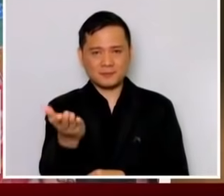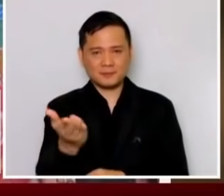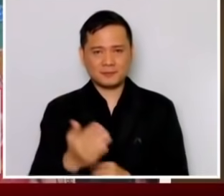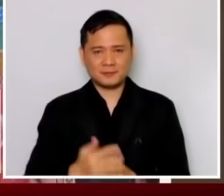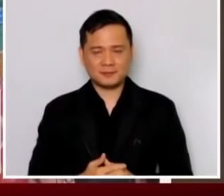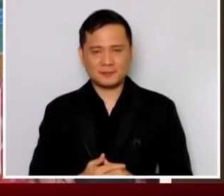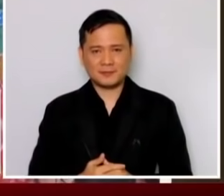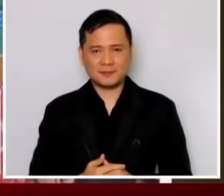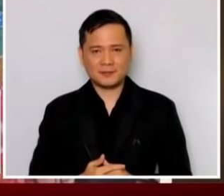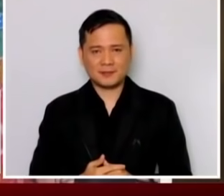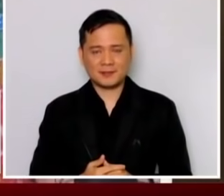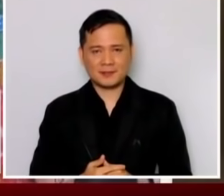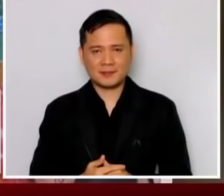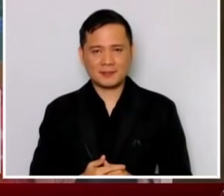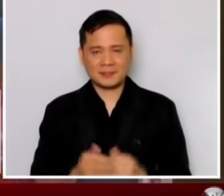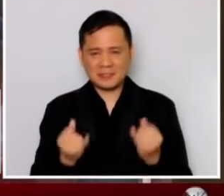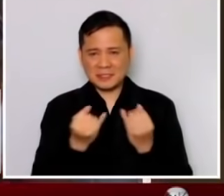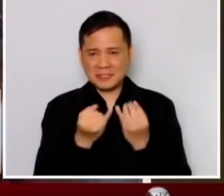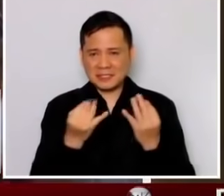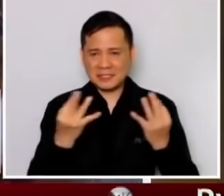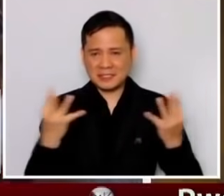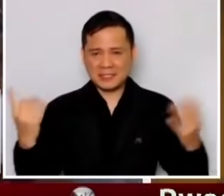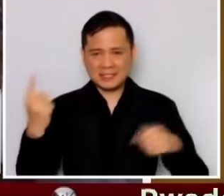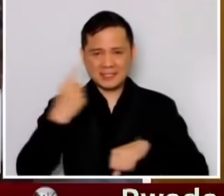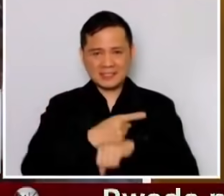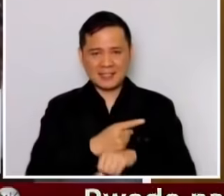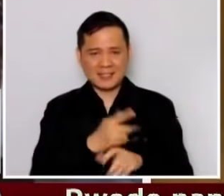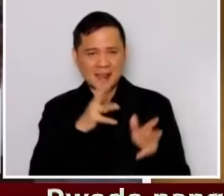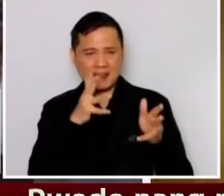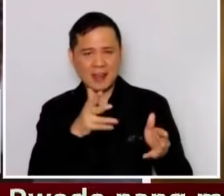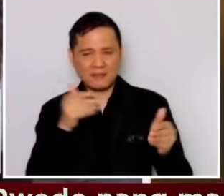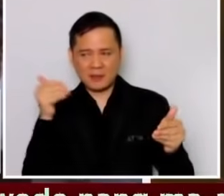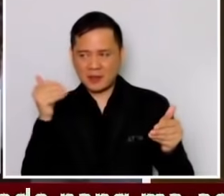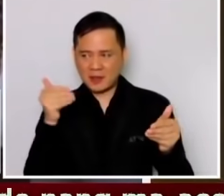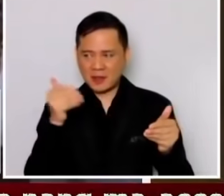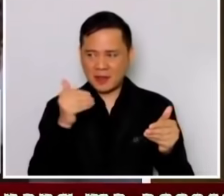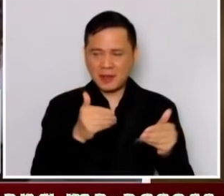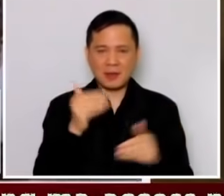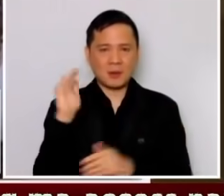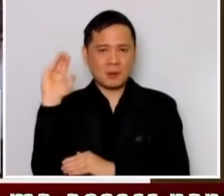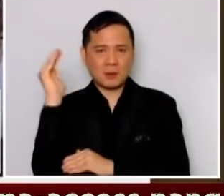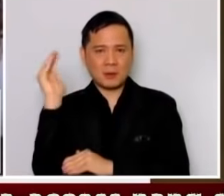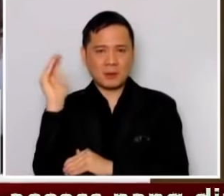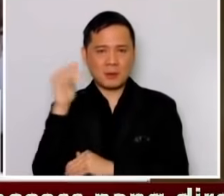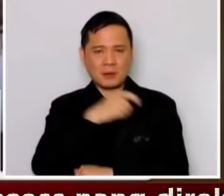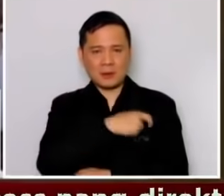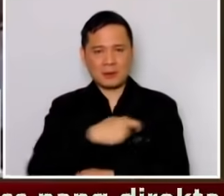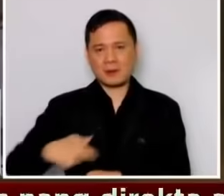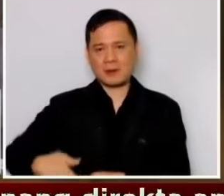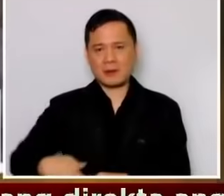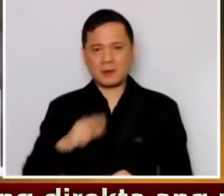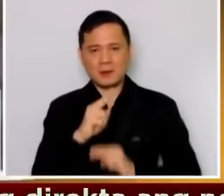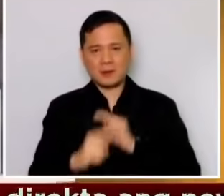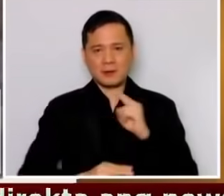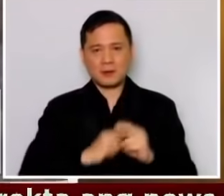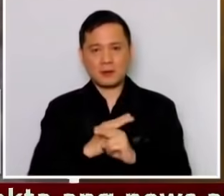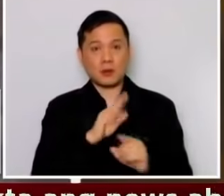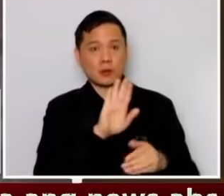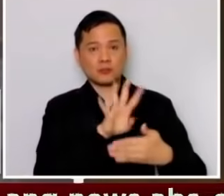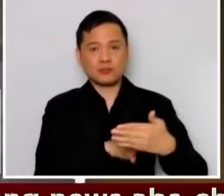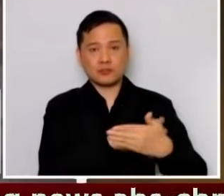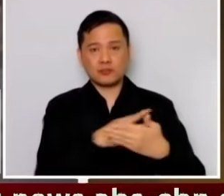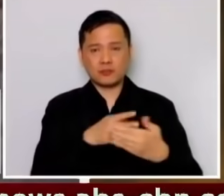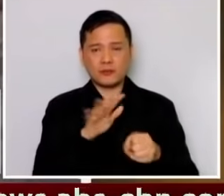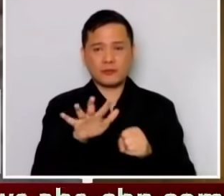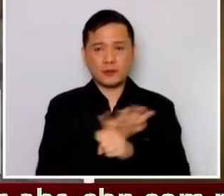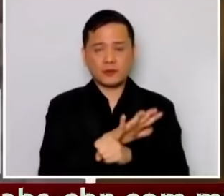Bilang na ang araw bago ang 2021 Miss Universe pageant, kaya siksik na ang schedule ng mga kandidata. Nilipot nila ang